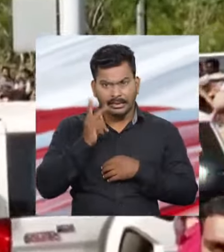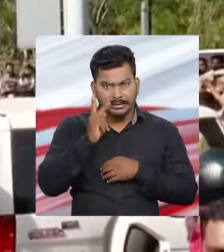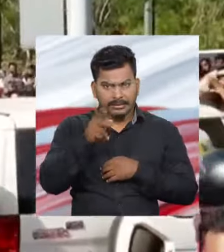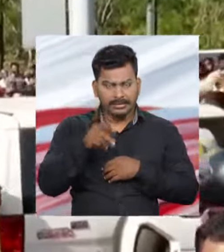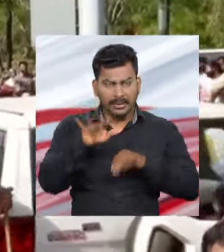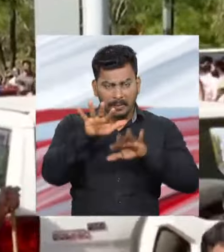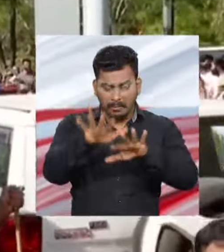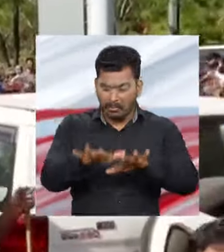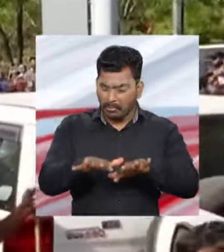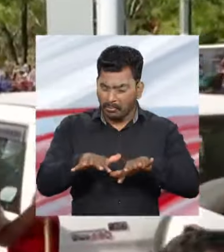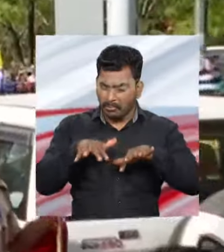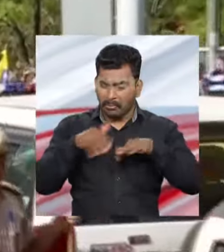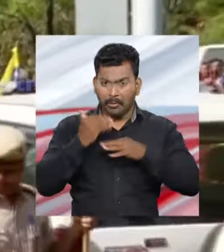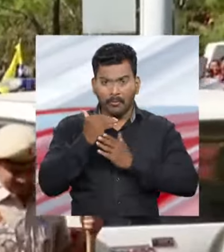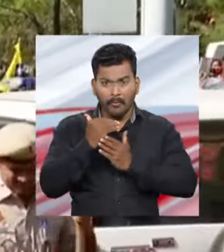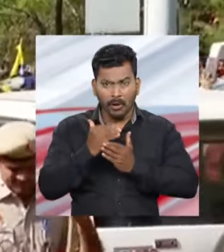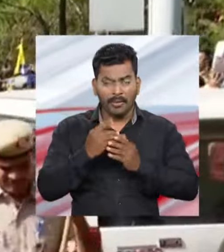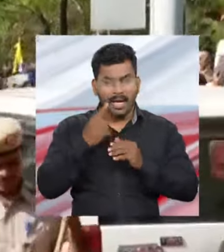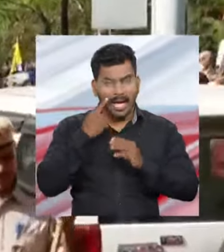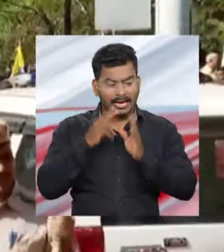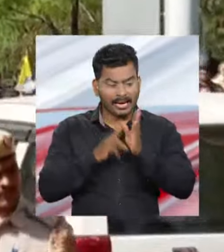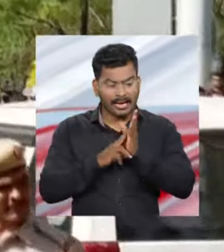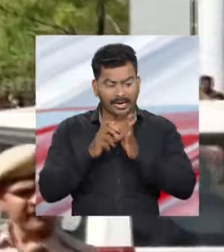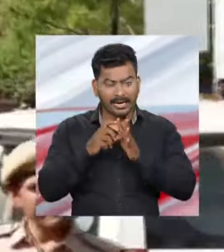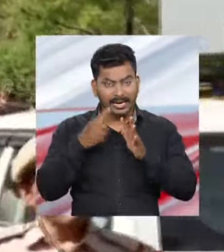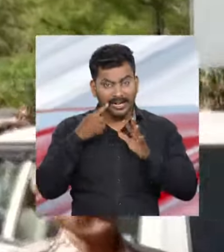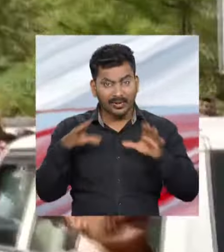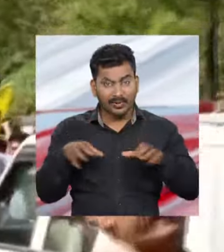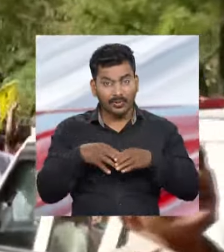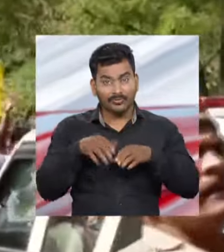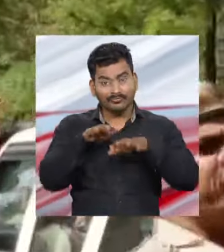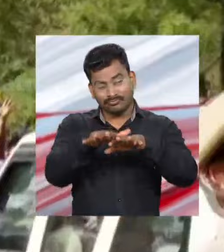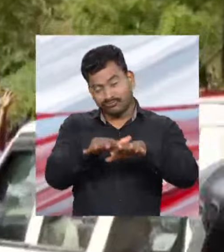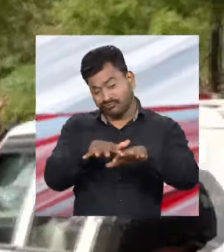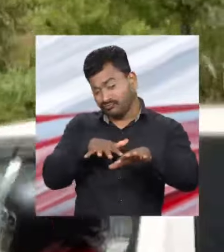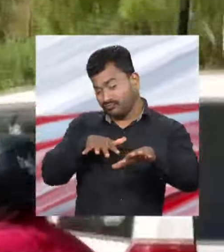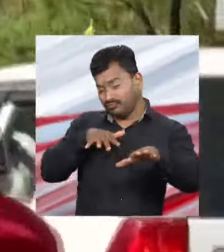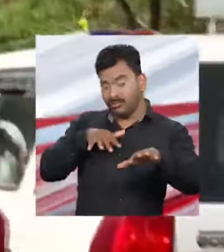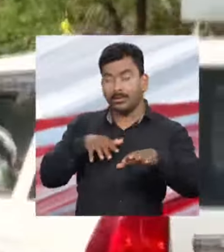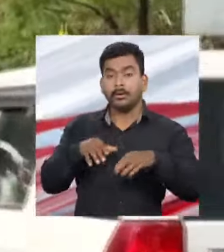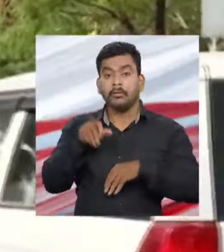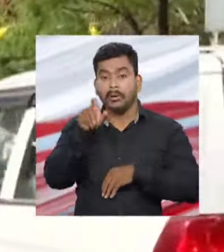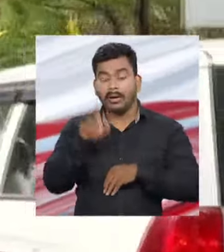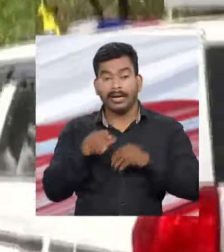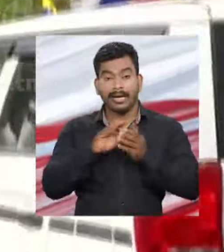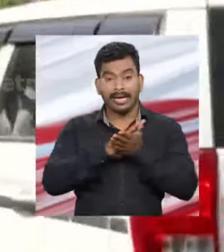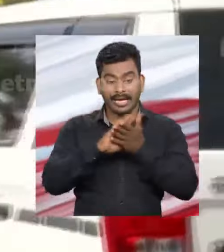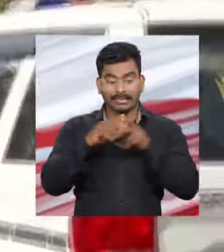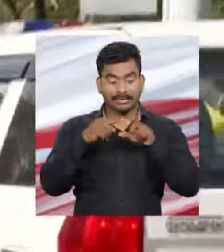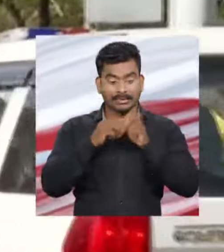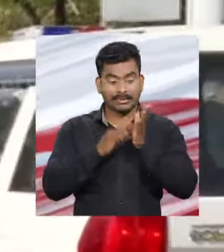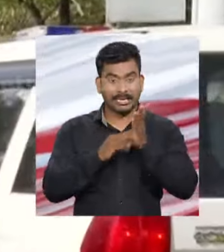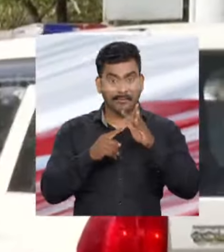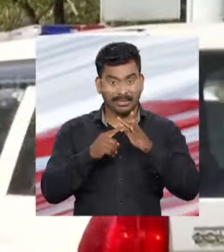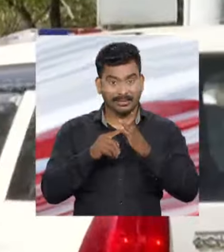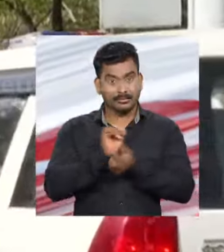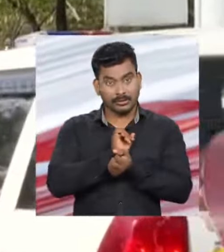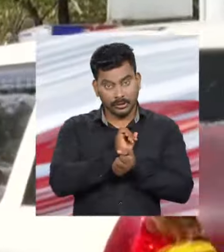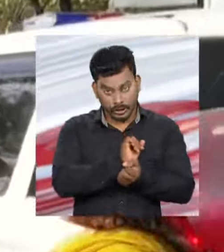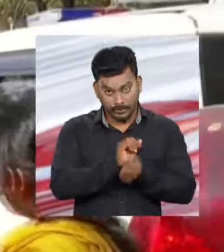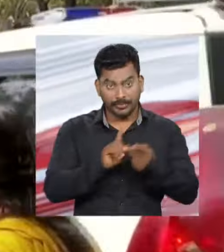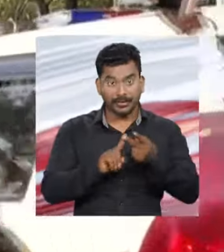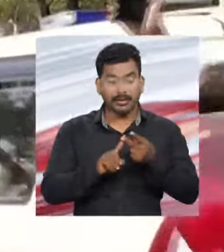മഹാറാലി രാംലീല മൈതാനിയിൽ നടന്നു. അതും കെജ്രിവാളിന്റെയും ഒപ്പം തന്നെ ജാർഖണ്ഡ് മുഖ്യമന്ത്രിയായിരുന്ന ഹേമന്ത് സോറിന്റെയും അറസ്റ്റിൽ